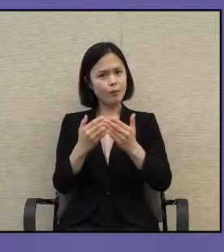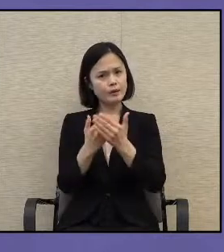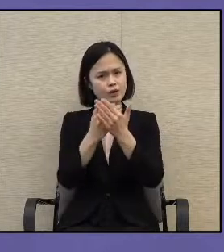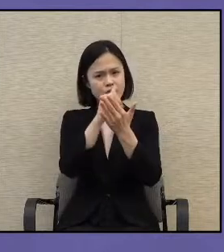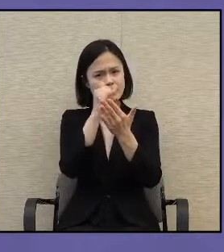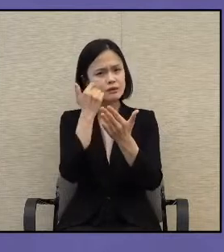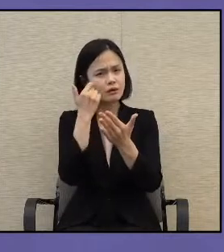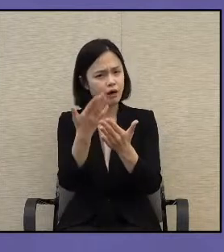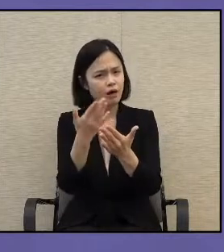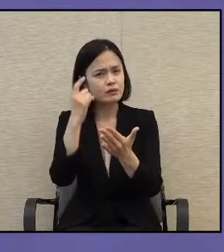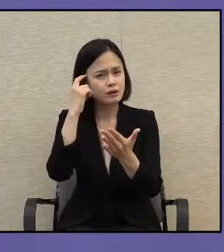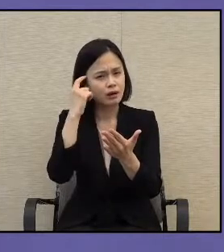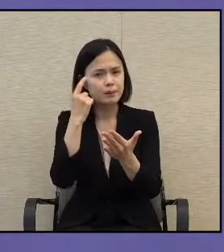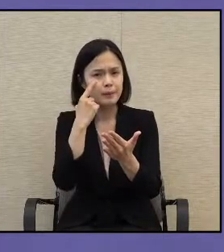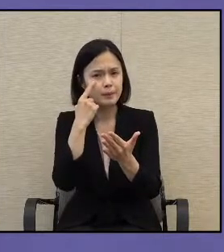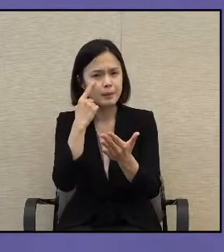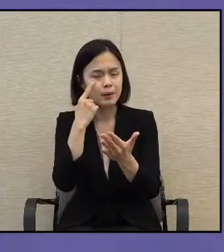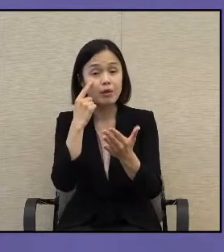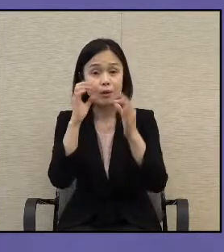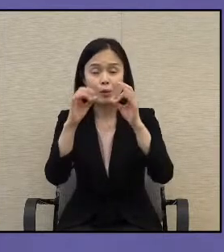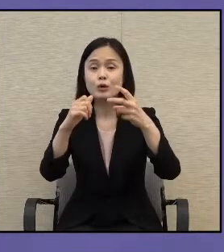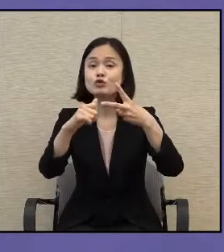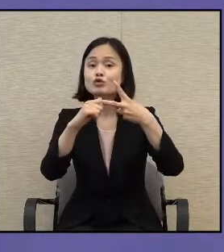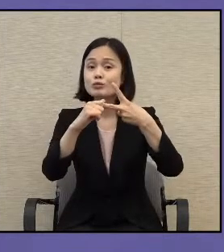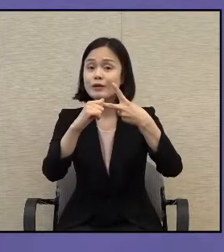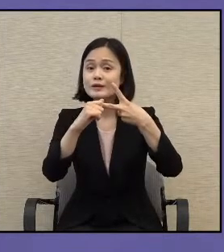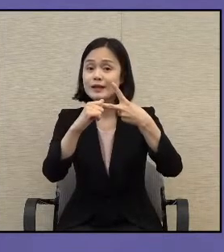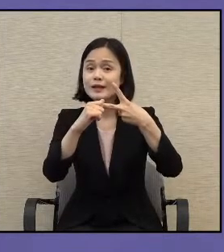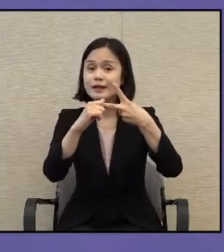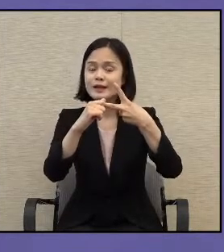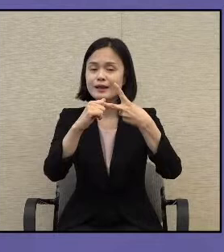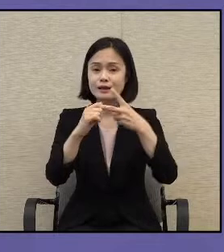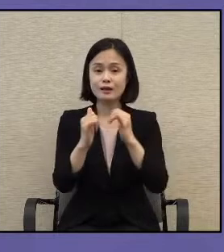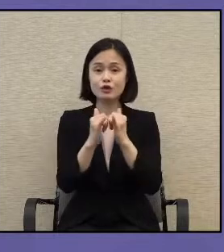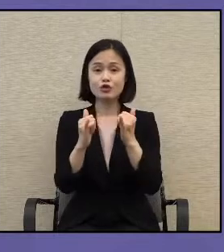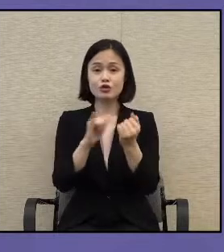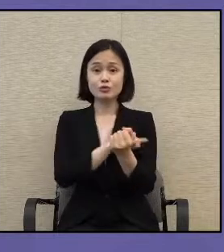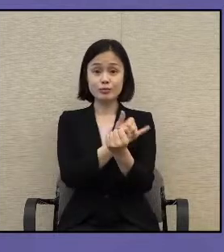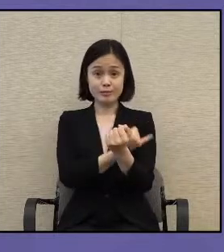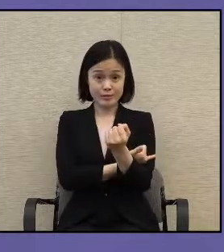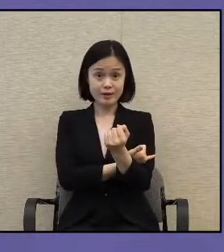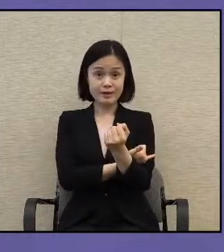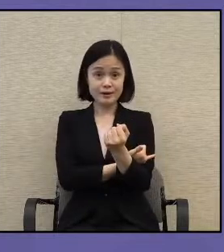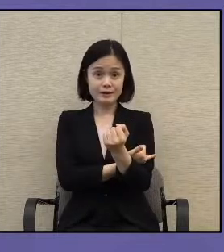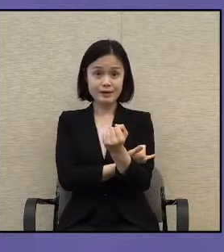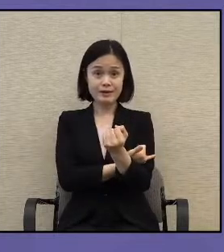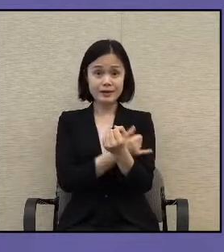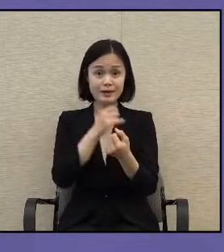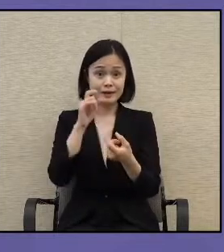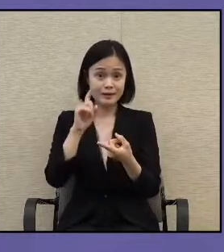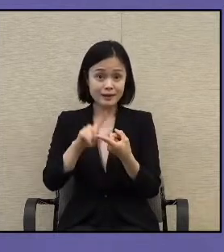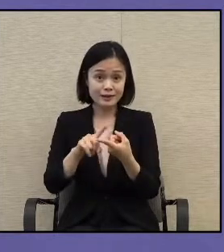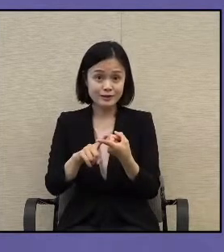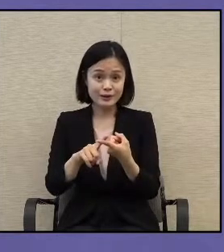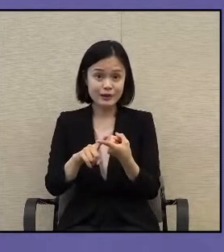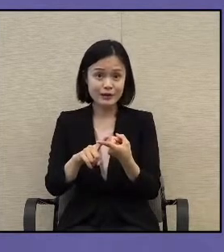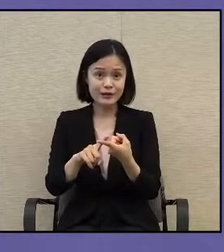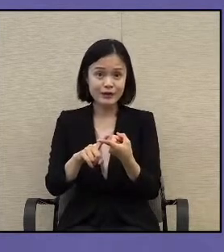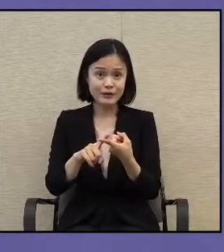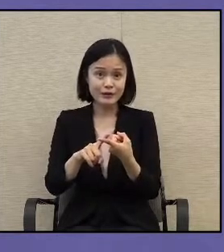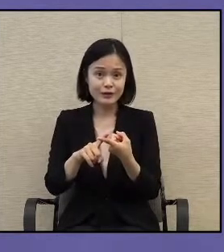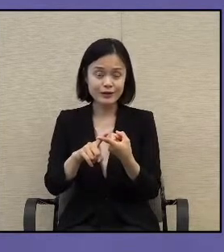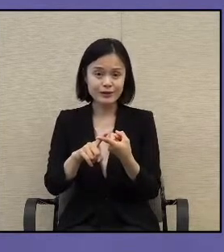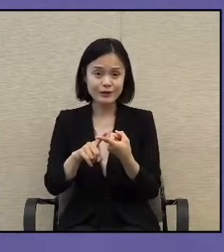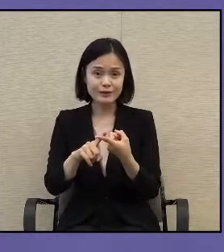여기서 보시면 이제 두 번째 휴먼 라이트에 대해서 이런 어떤 그 컨벤셔널,